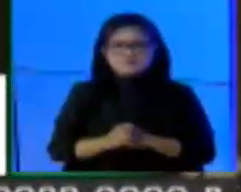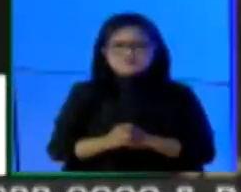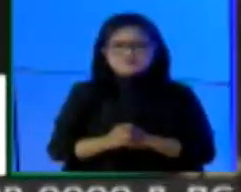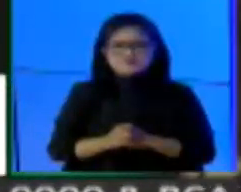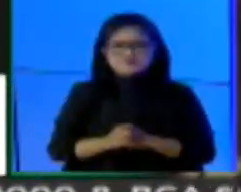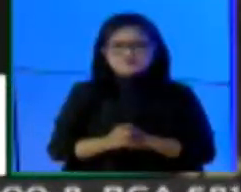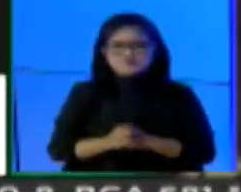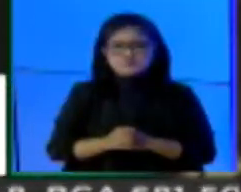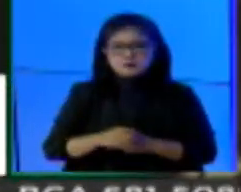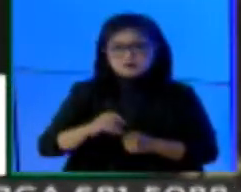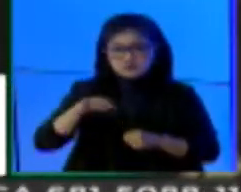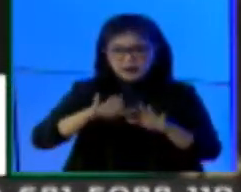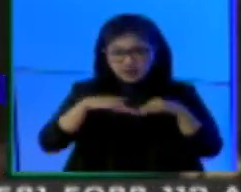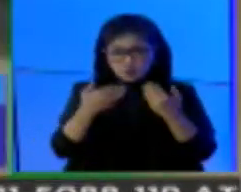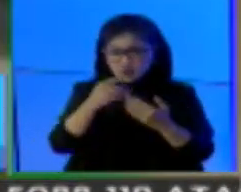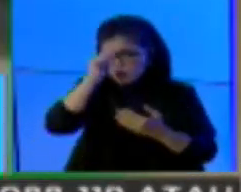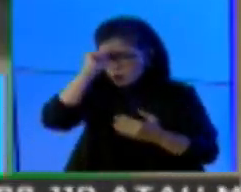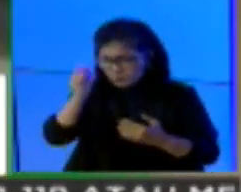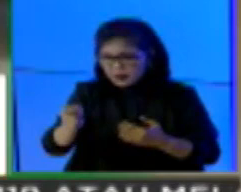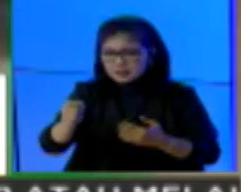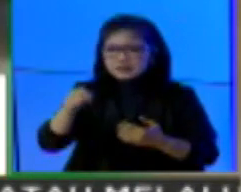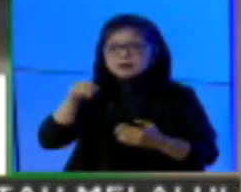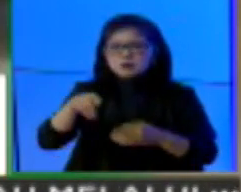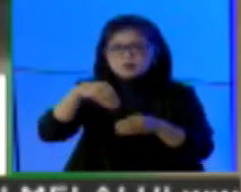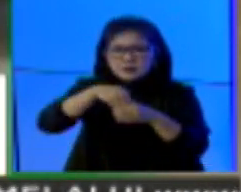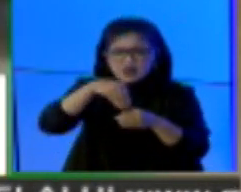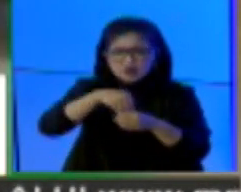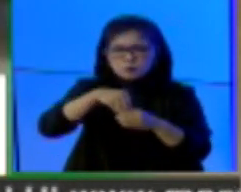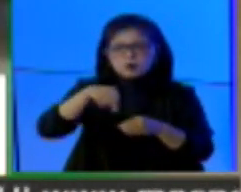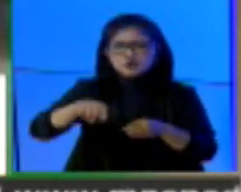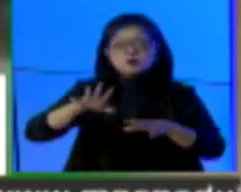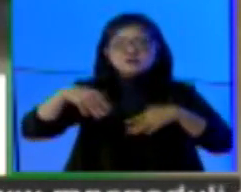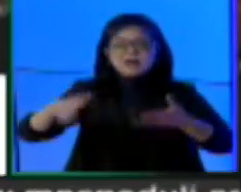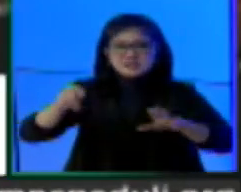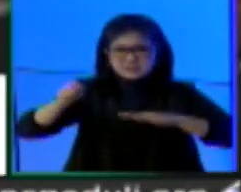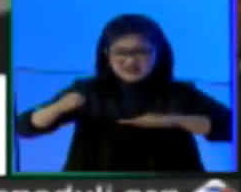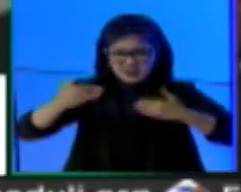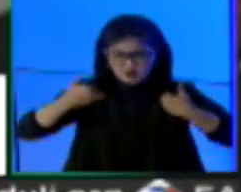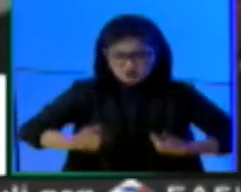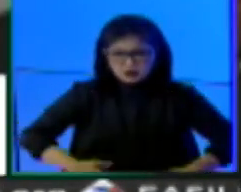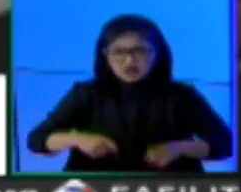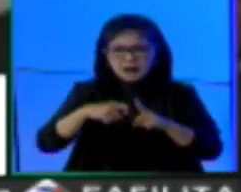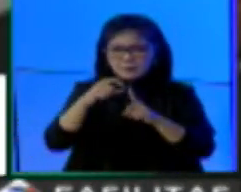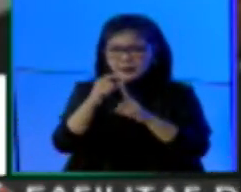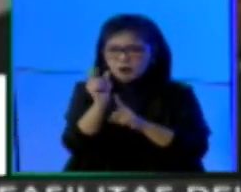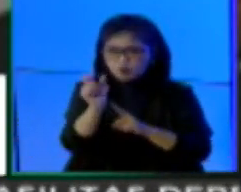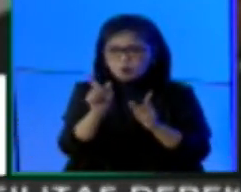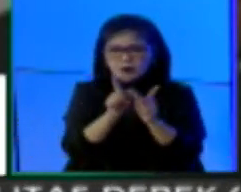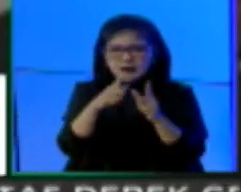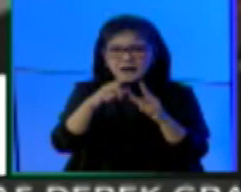Dewan Kehormatan Penyelenggara Pemilu rampung menggelar sidang etik terhadap Komisioner Komisi Pemilihan Umum KPU, Wahyu